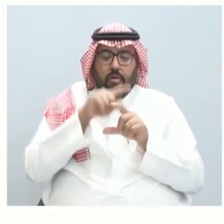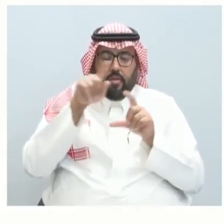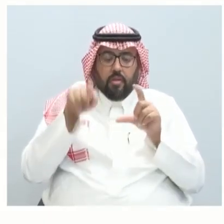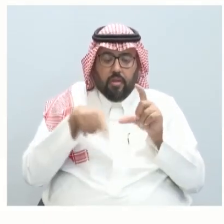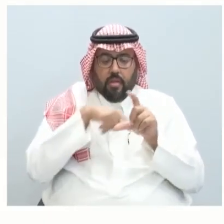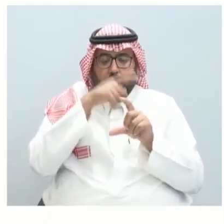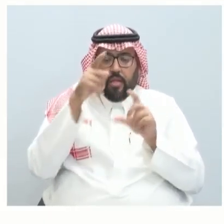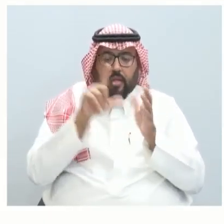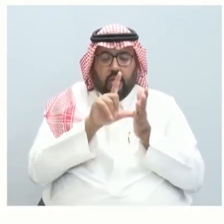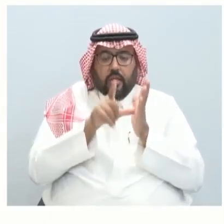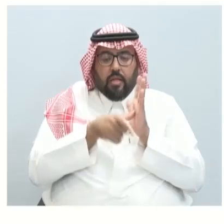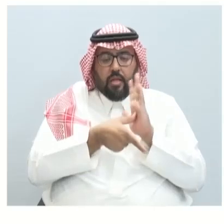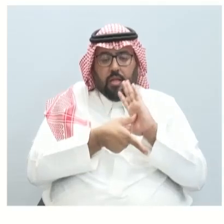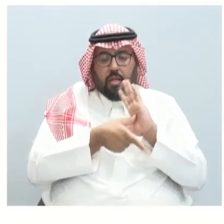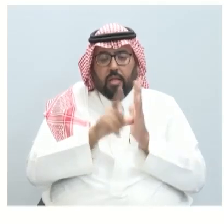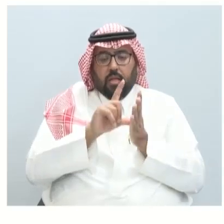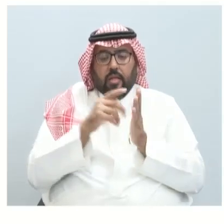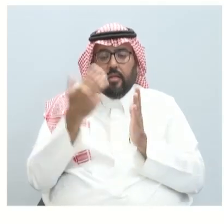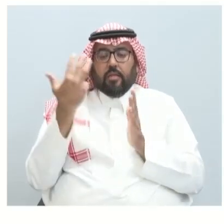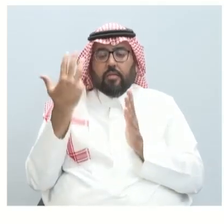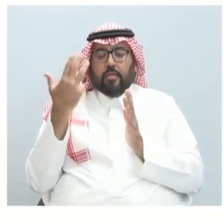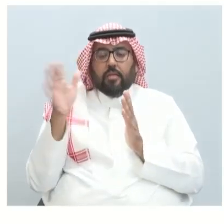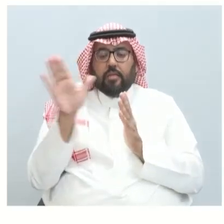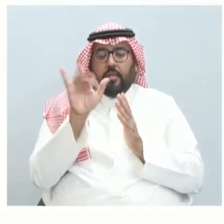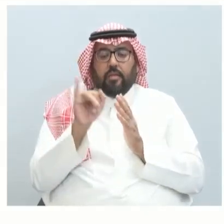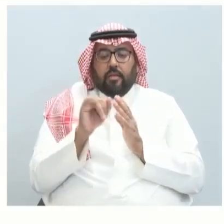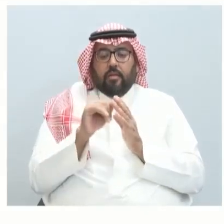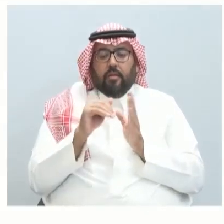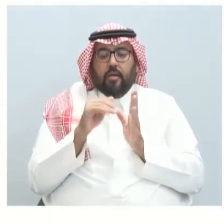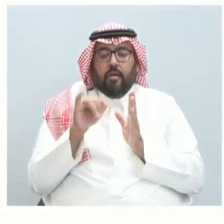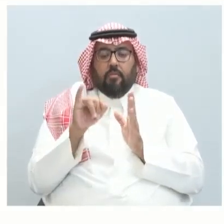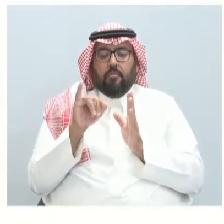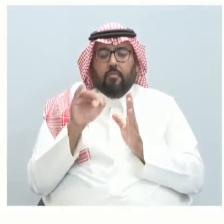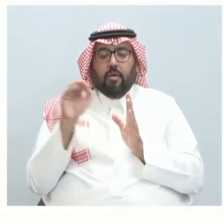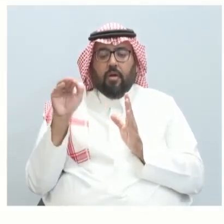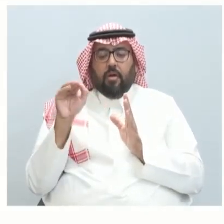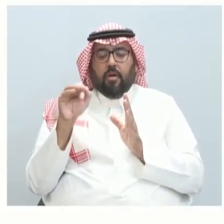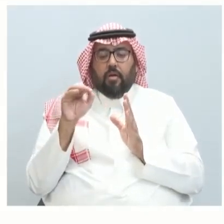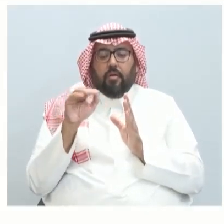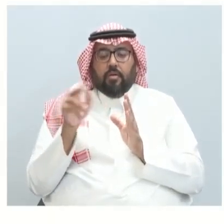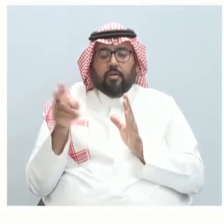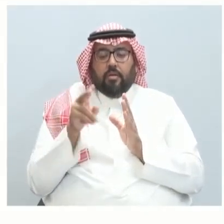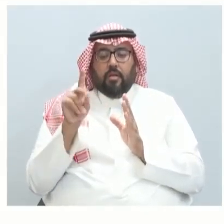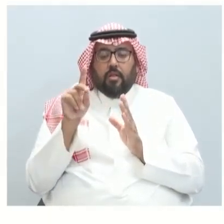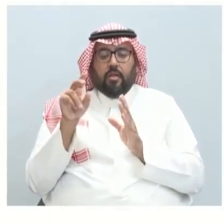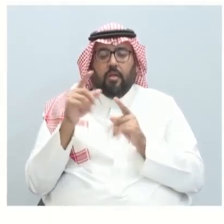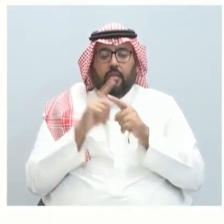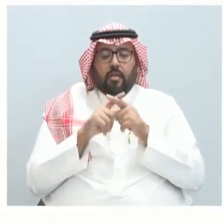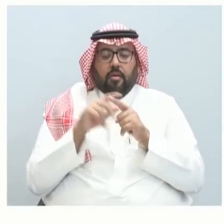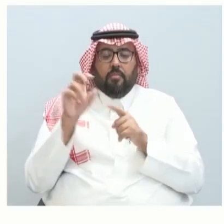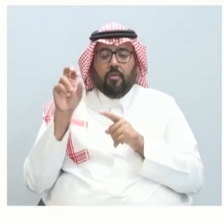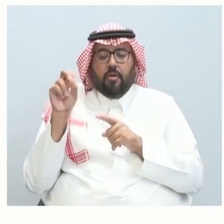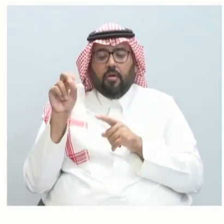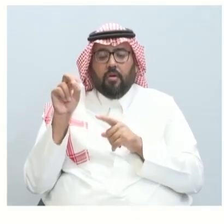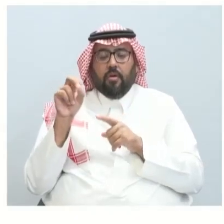الدائره 9 سم اذا ابنائي وبناتي نريد محيطه فنقول المحيط يساوي طاء مضروبا في